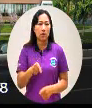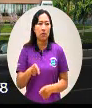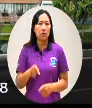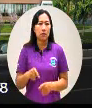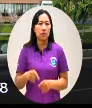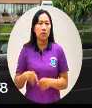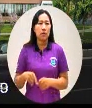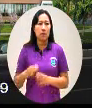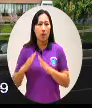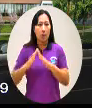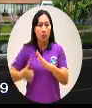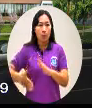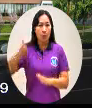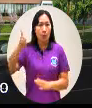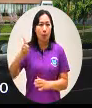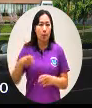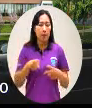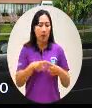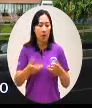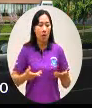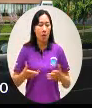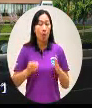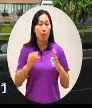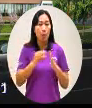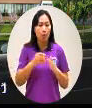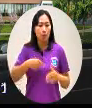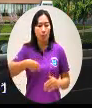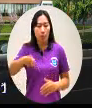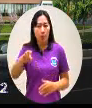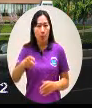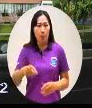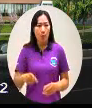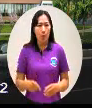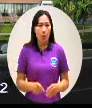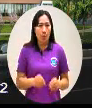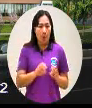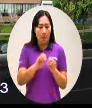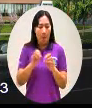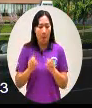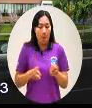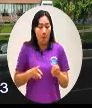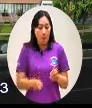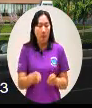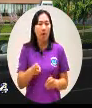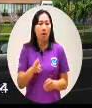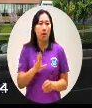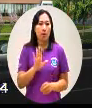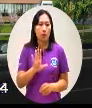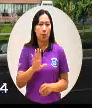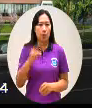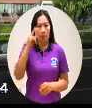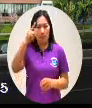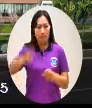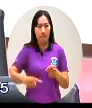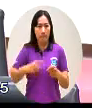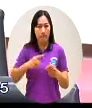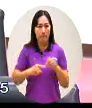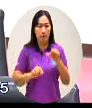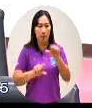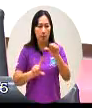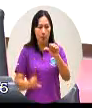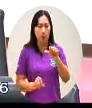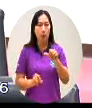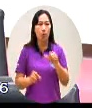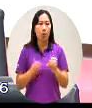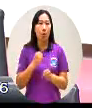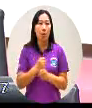局在无外久以前已经有去剪彩啊在明年五月就来完工时到这个所